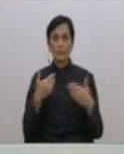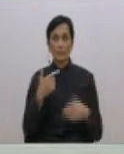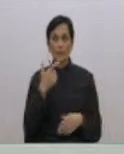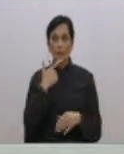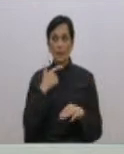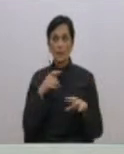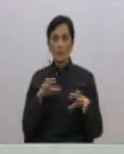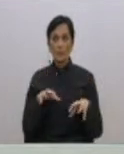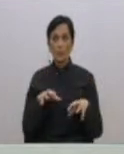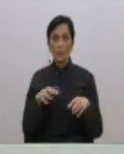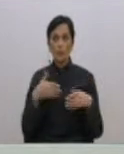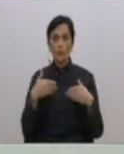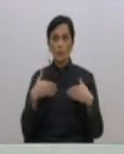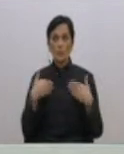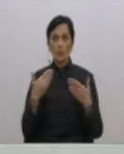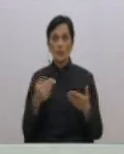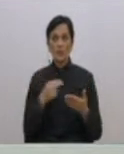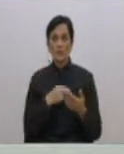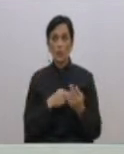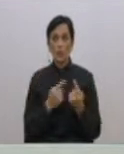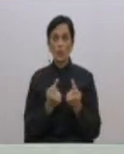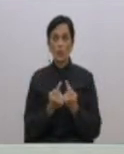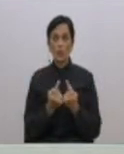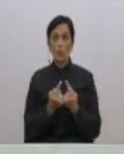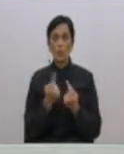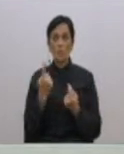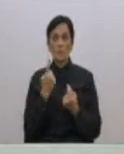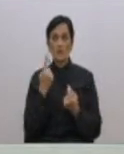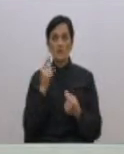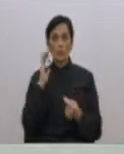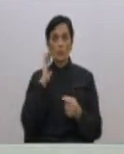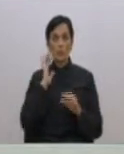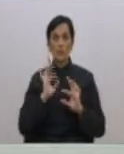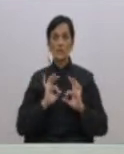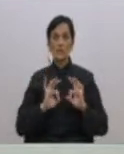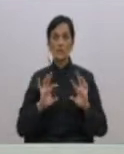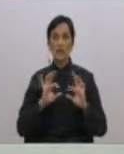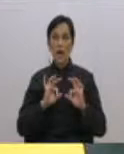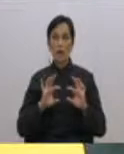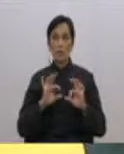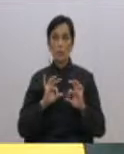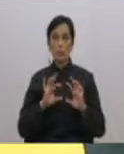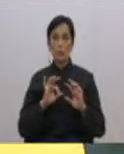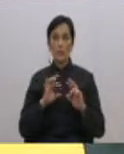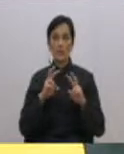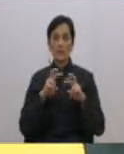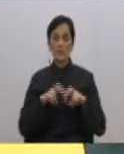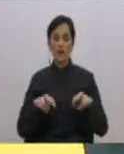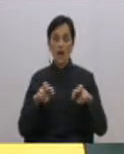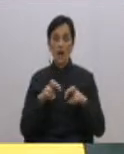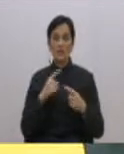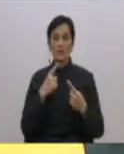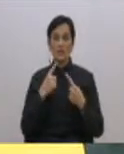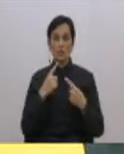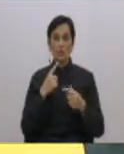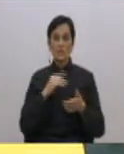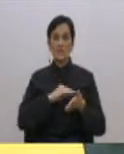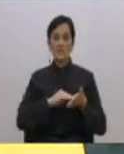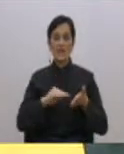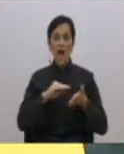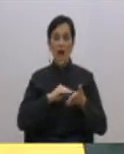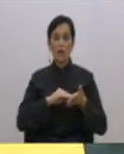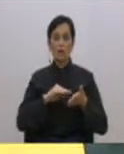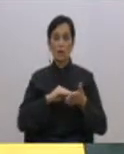am ținut mădăm, eu sunt mobi colegeps. Da, primul moment am avut când s-a filmat s-a autorat